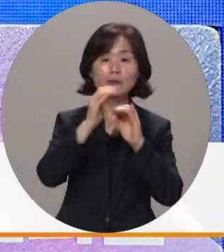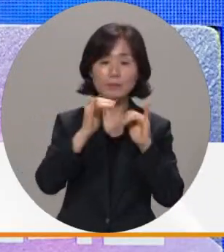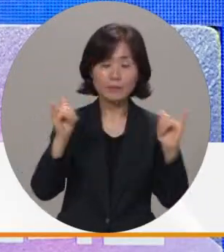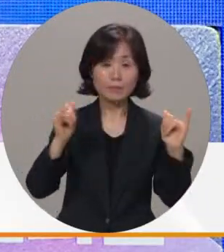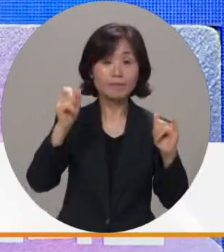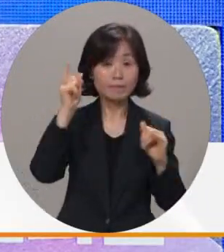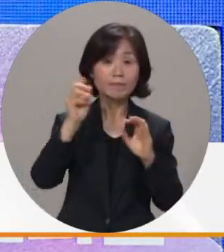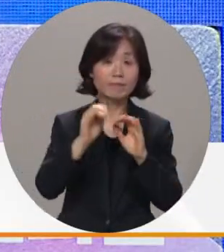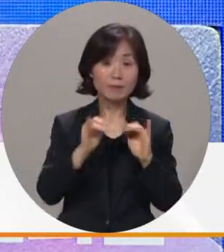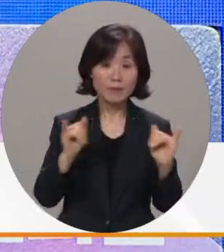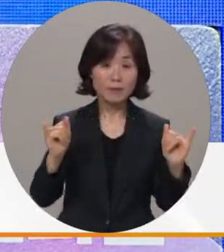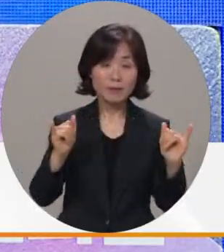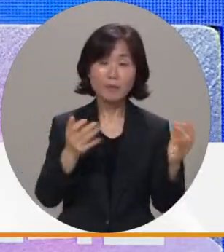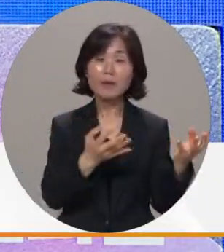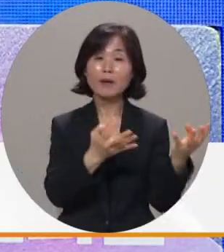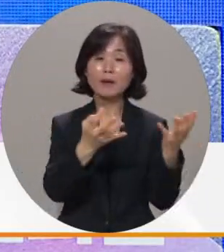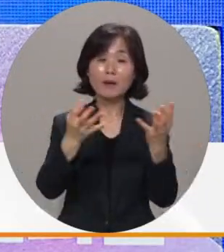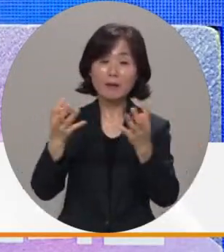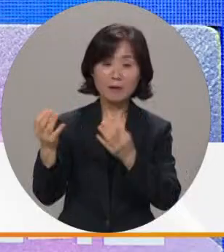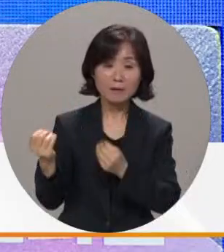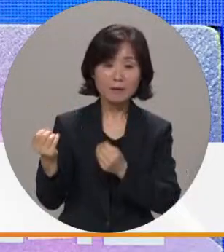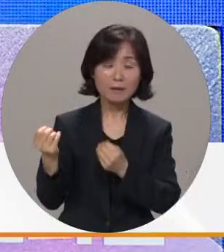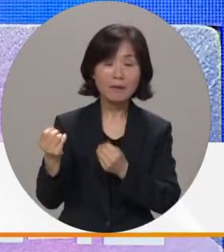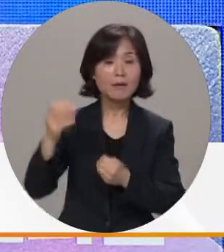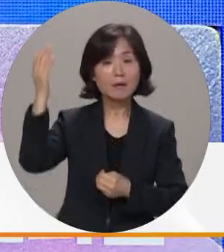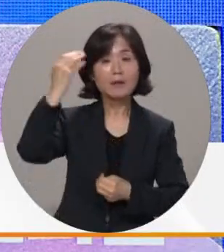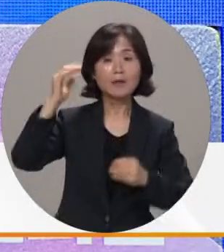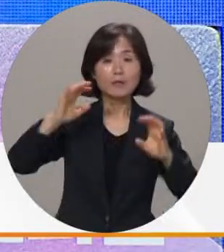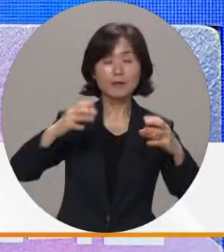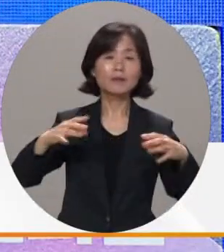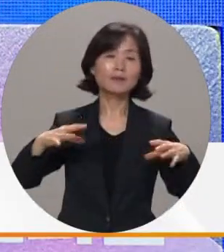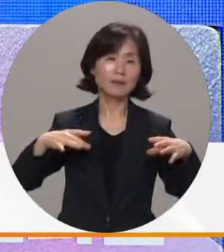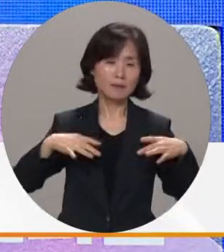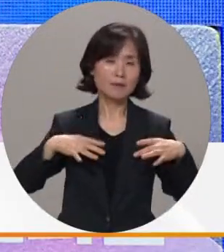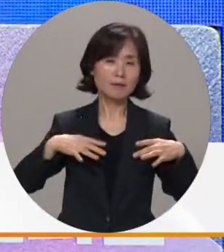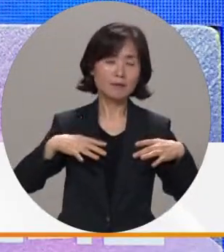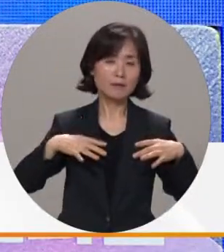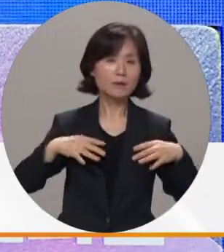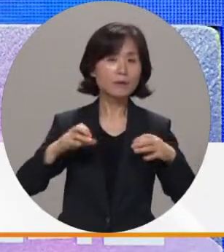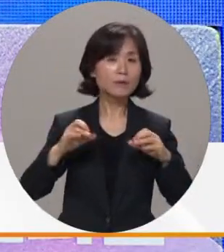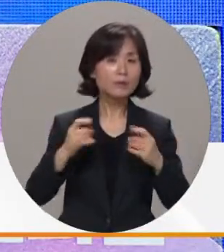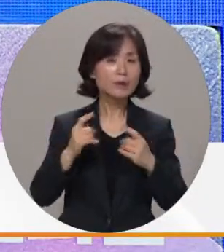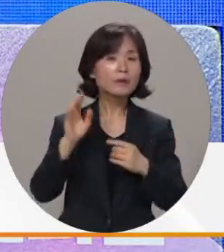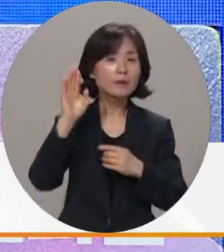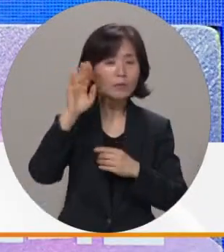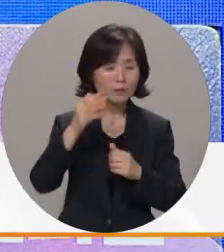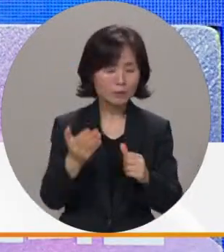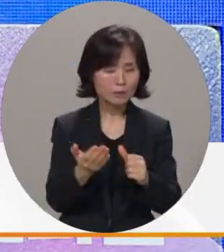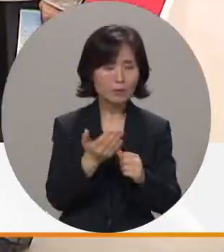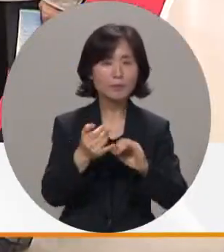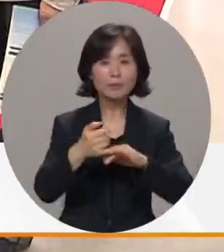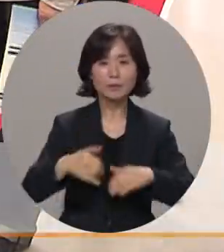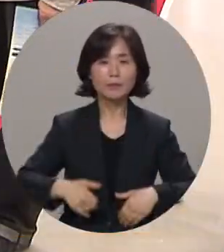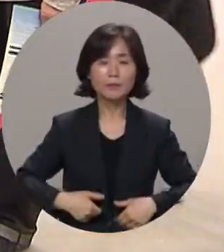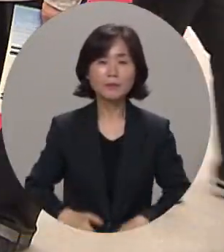젊은 인재들이 많다는 것 또한 우리의 자랑거리이자 앞으로의 숙제인 것